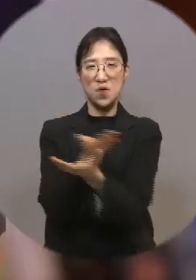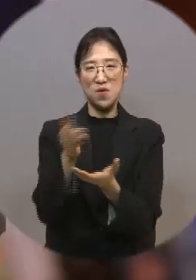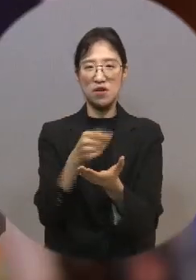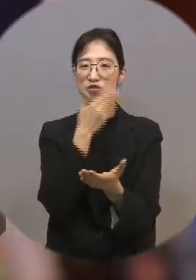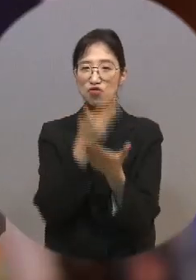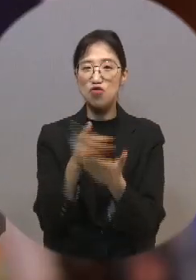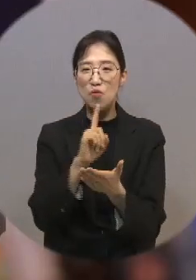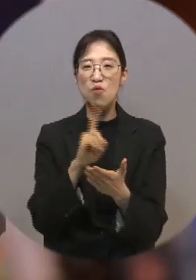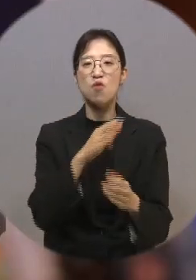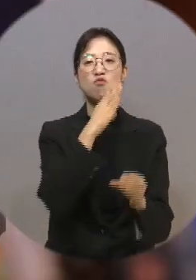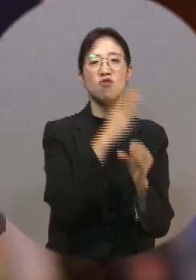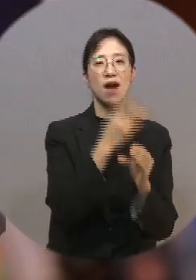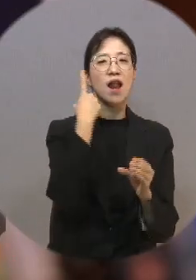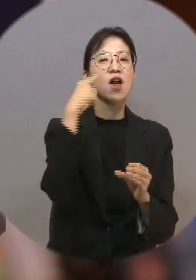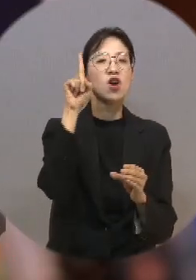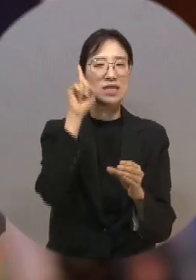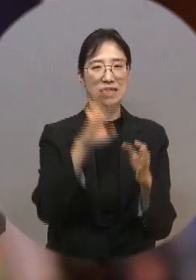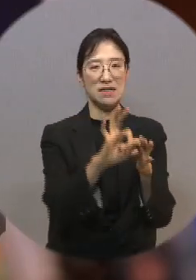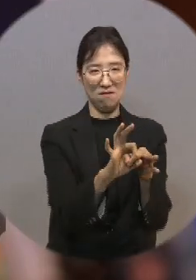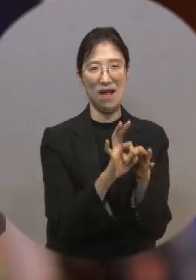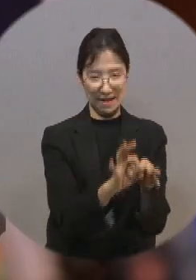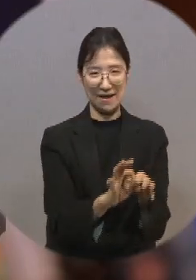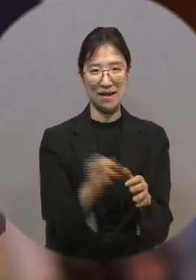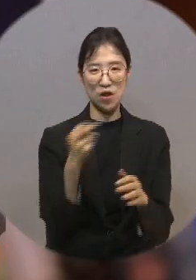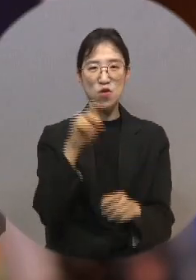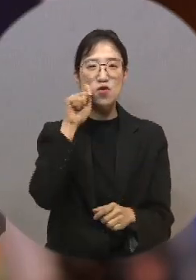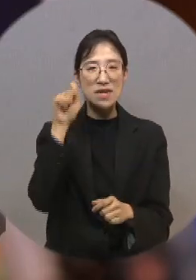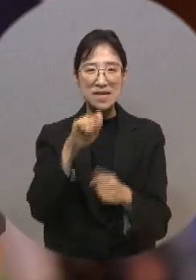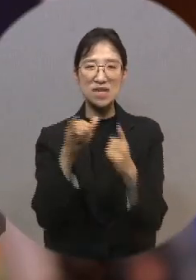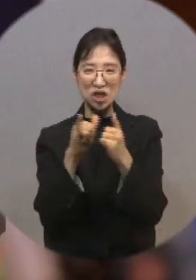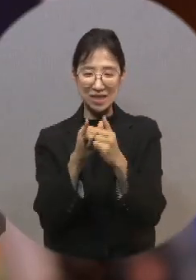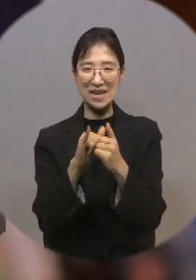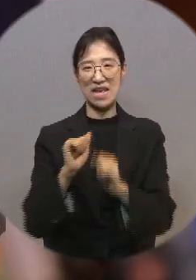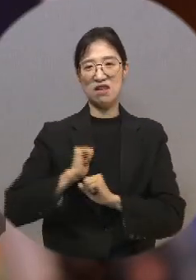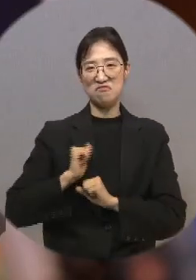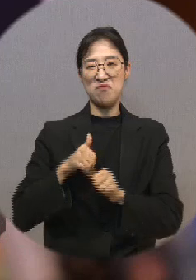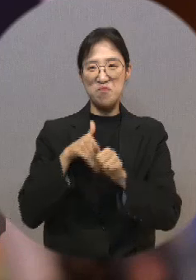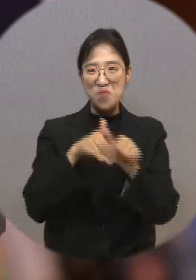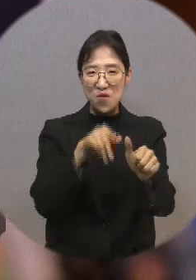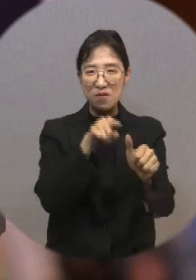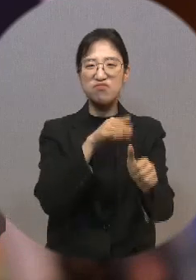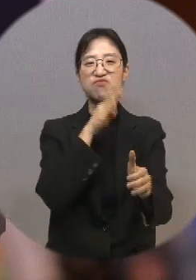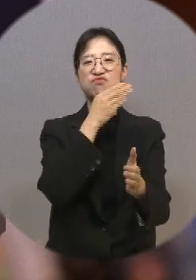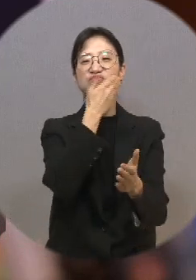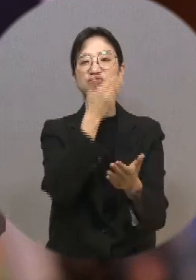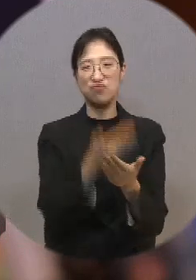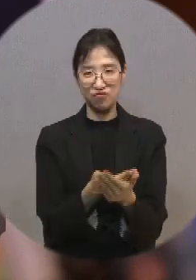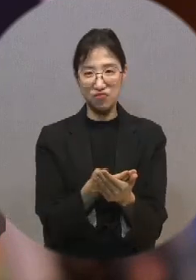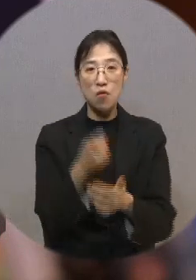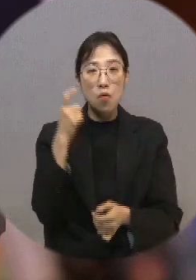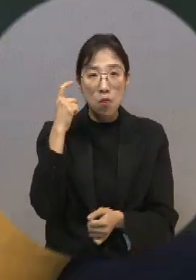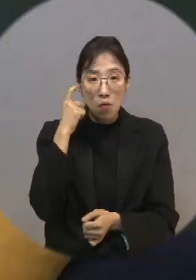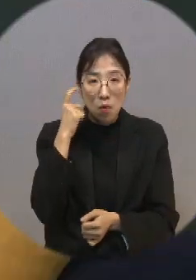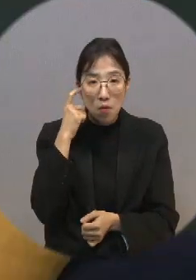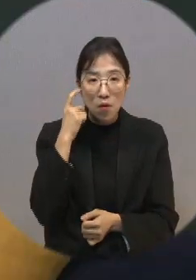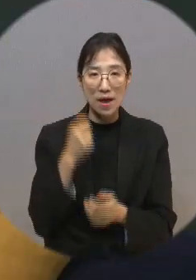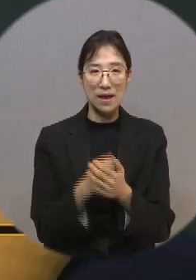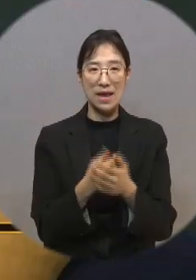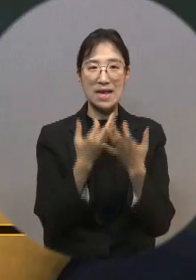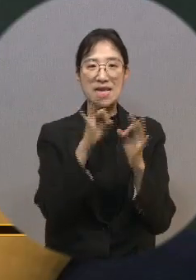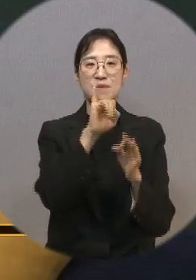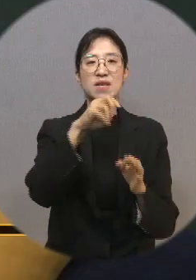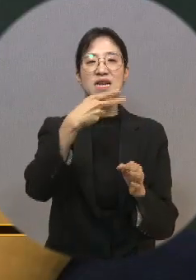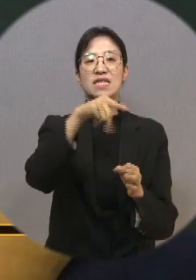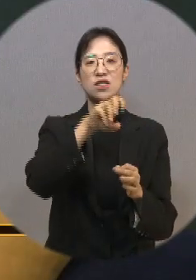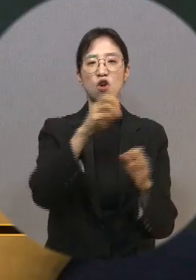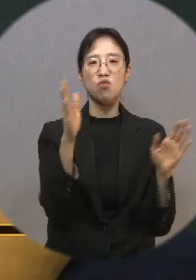북러 관계였던 거죠. 그다음에 이제 그 우크라이나 전쟁 파병 이게 가장 중요했는데 왜 그러냐면 이거는 김일성 시대부터